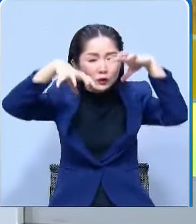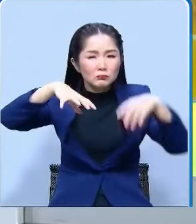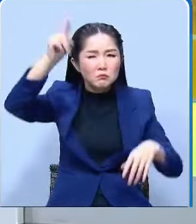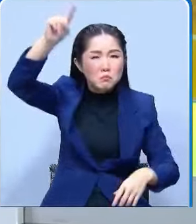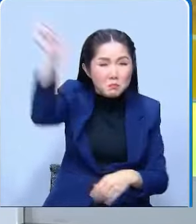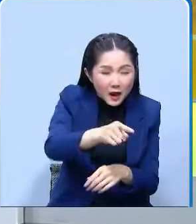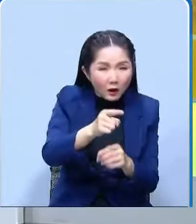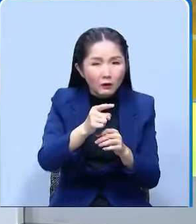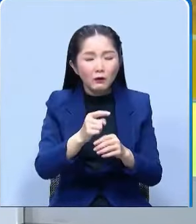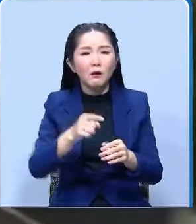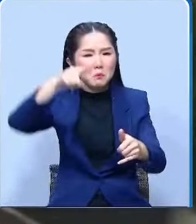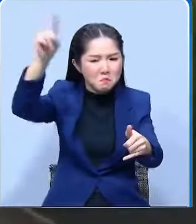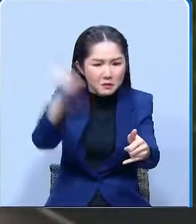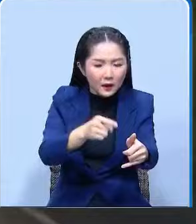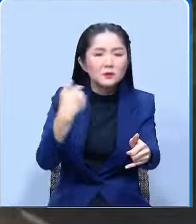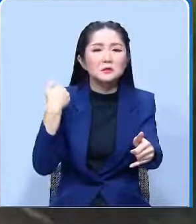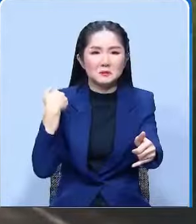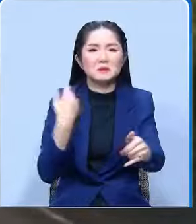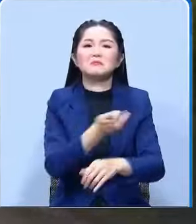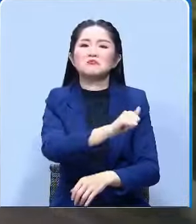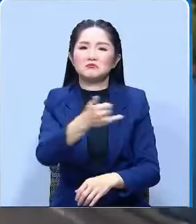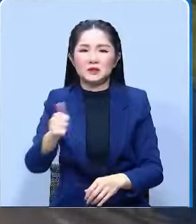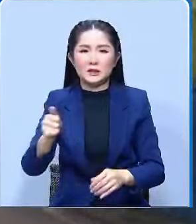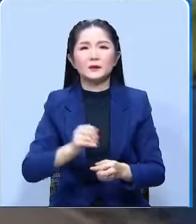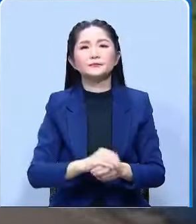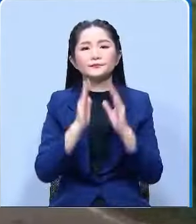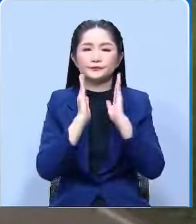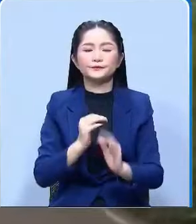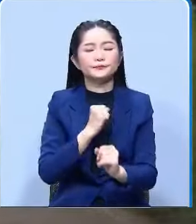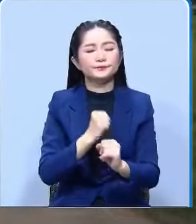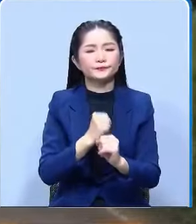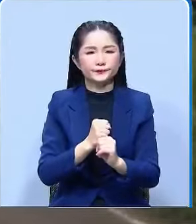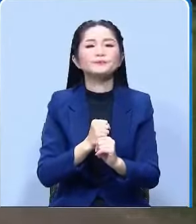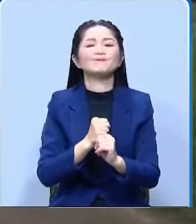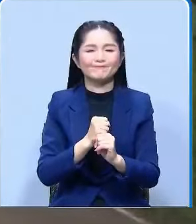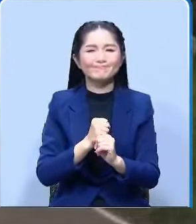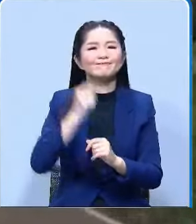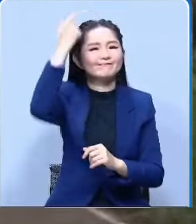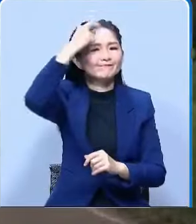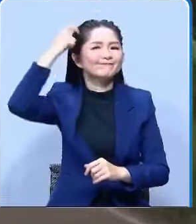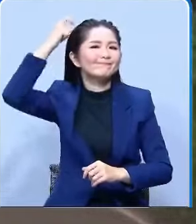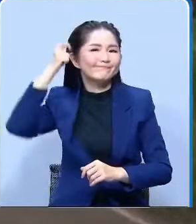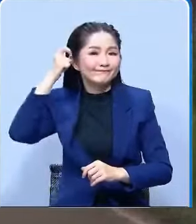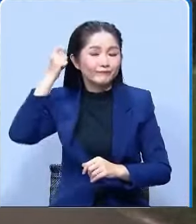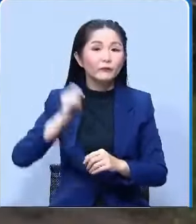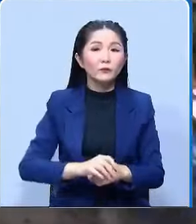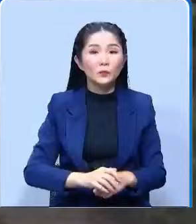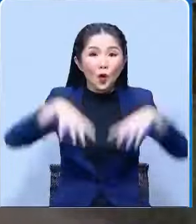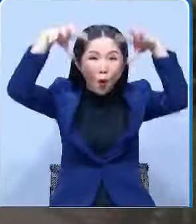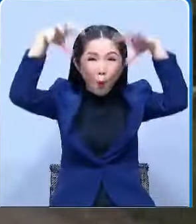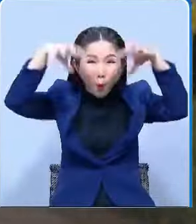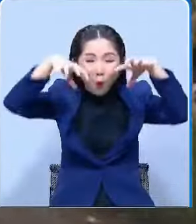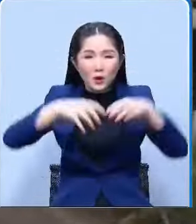เหตุการณ์นี้นะคะเกิดขึ้นในแคมป์คนงานแห่งหนึ่งค่ะคนงานชาวเมียนมาร์ถูกฟ้าผ่าขณะเก็บของหนีฝนเสีย